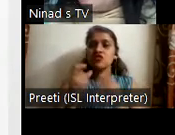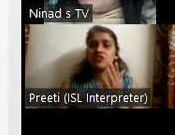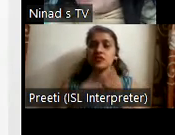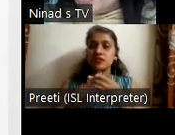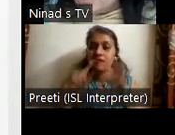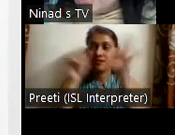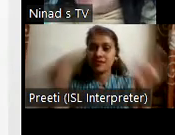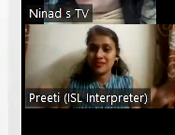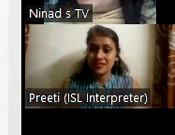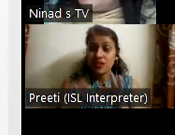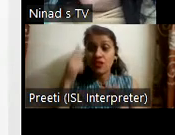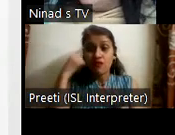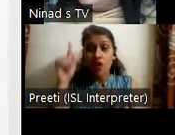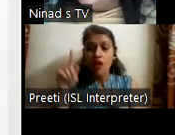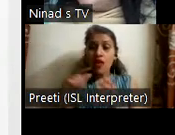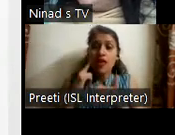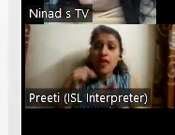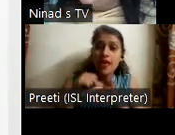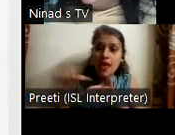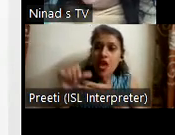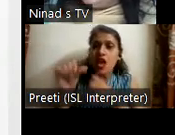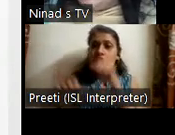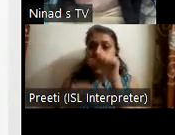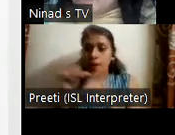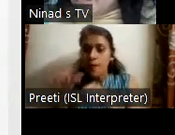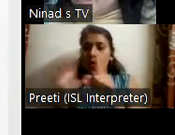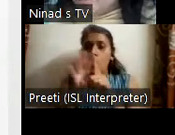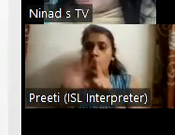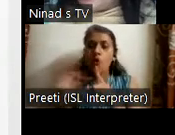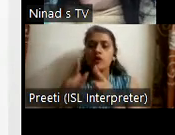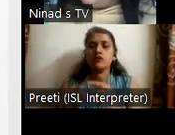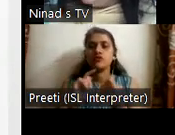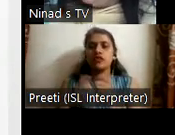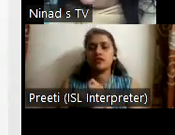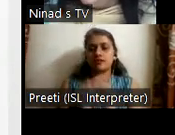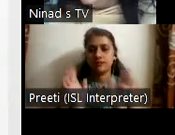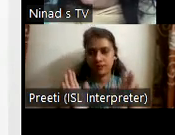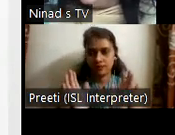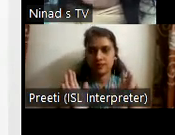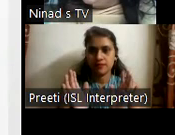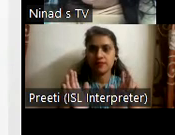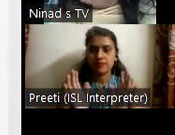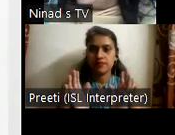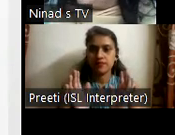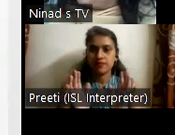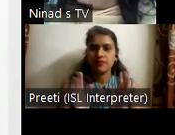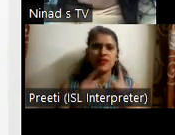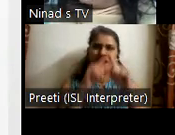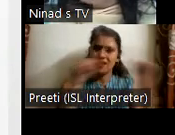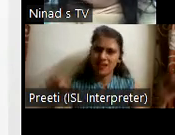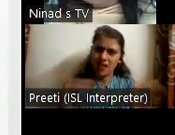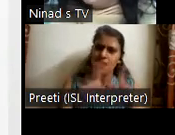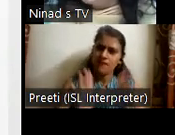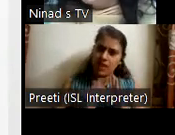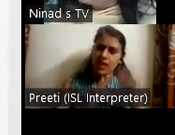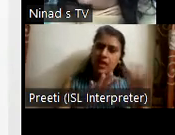have to make structural augmentations in the system itself. जो स्क्वायर है वो स्क्वायर है, जो ट्रायंगल है वो ट्रायंगल